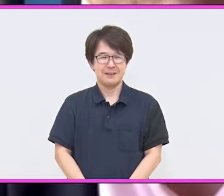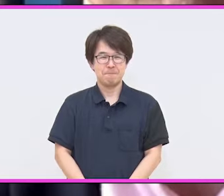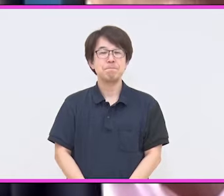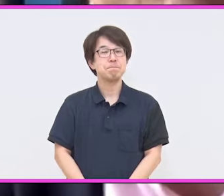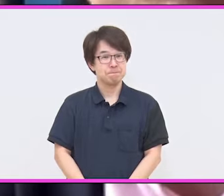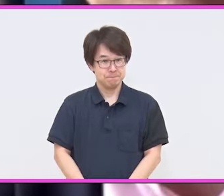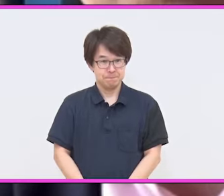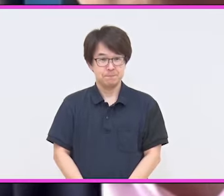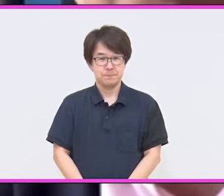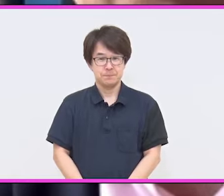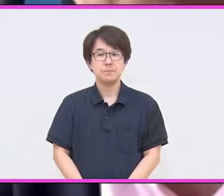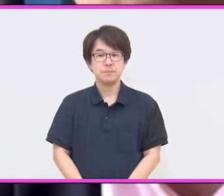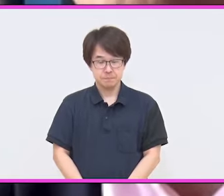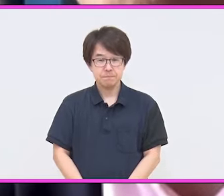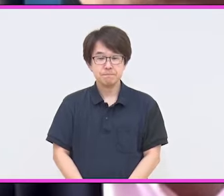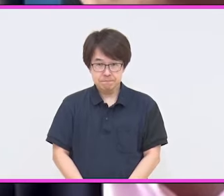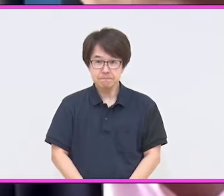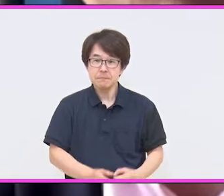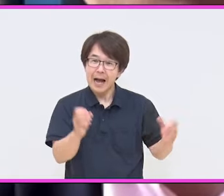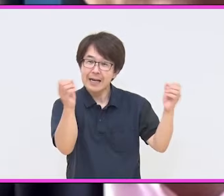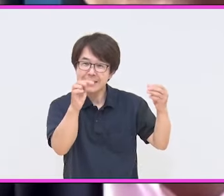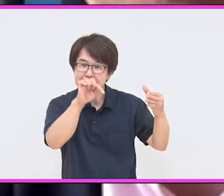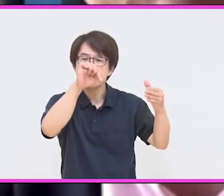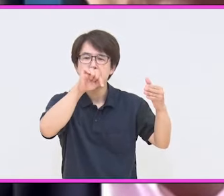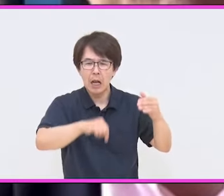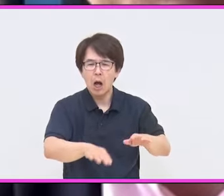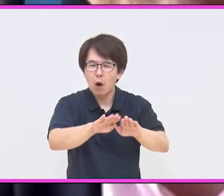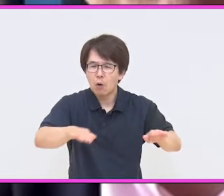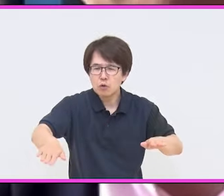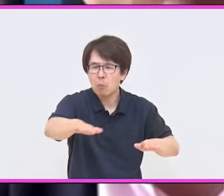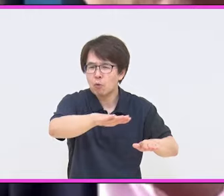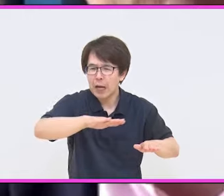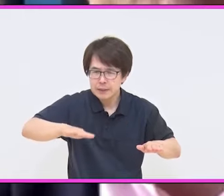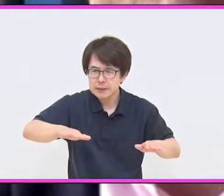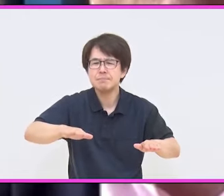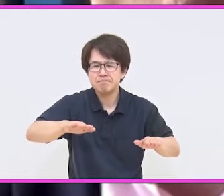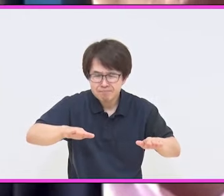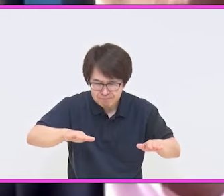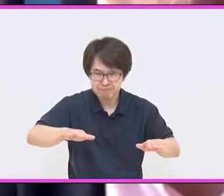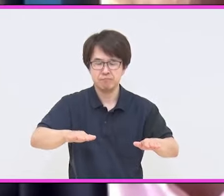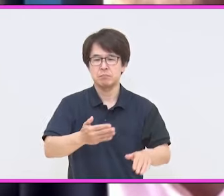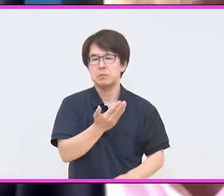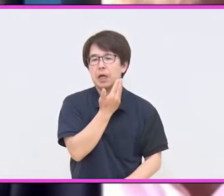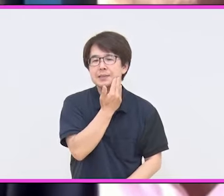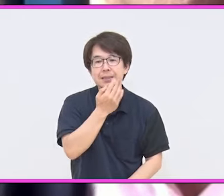Well, I think that what has already been mentioned about children is really important.